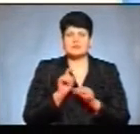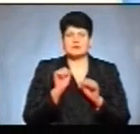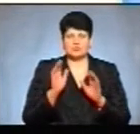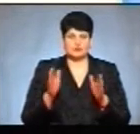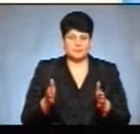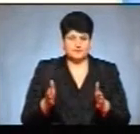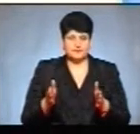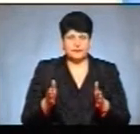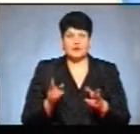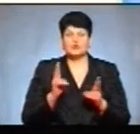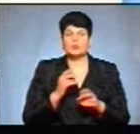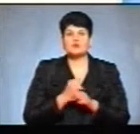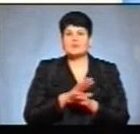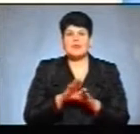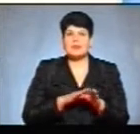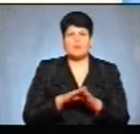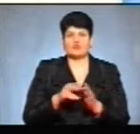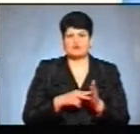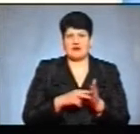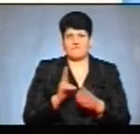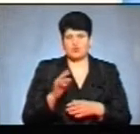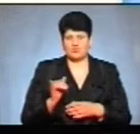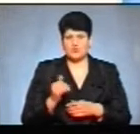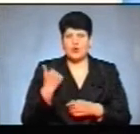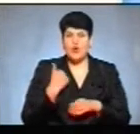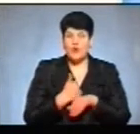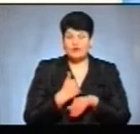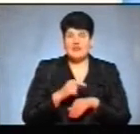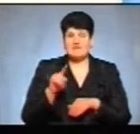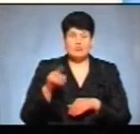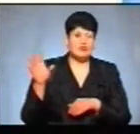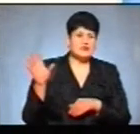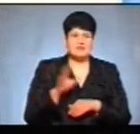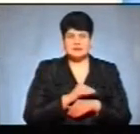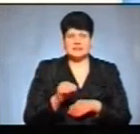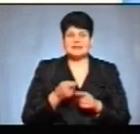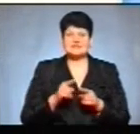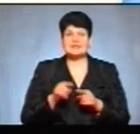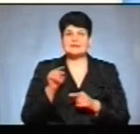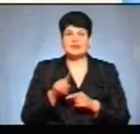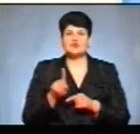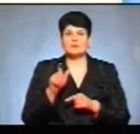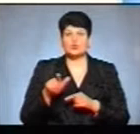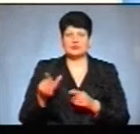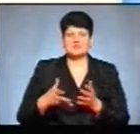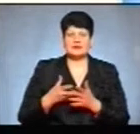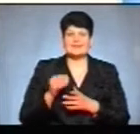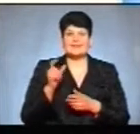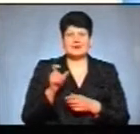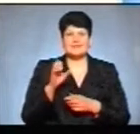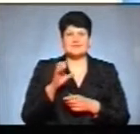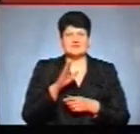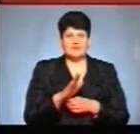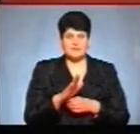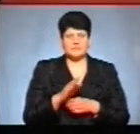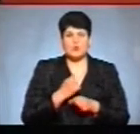Тепер стосовно тих, хто працює на неповну ставку. Головна вимога взагалі для всіх – це те, щоб люди сплачували ЄСВ, точніше роботодавці за